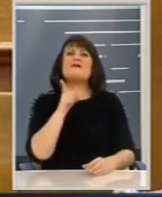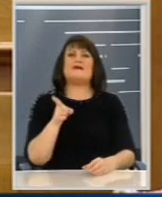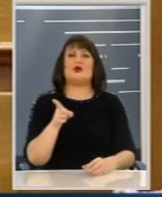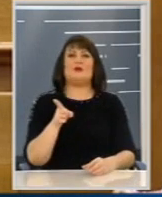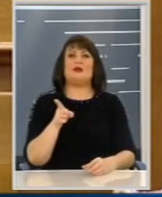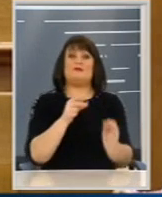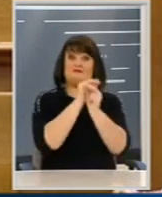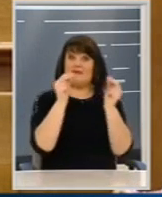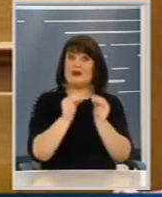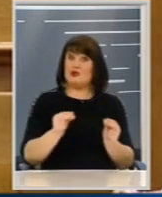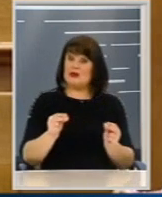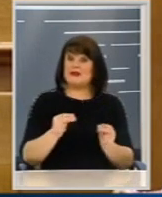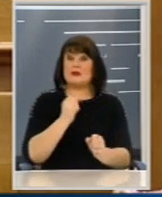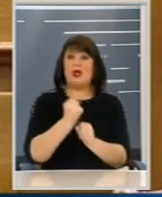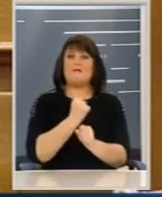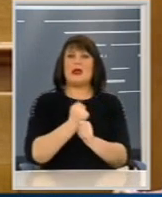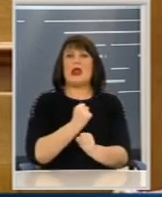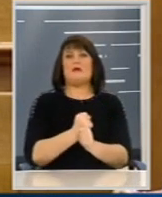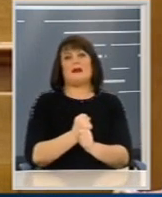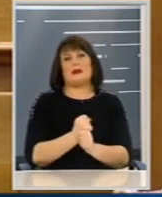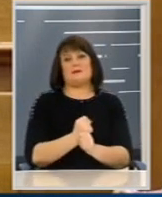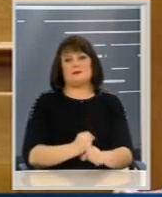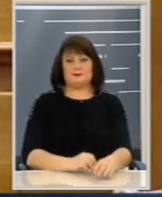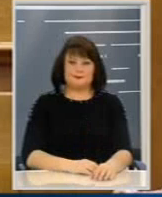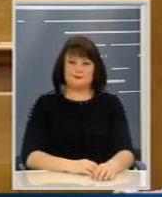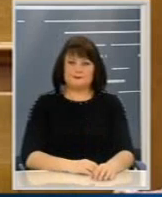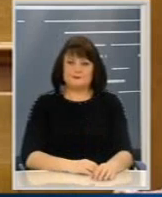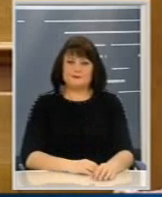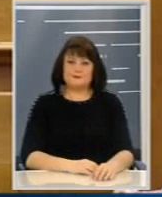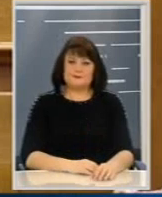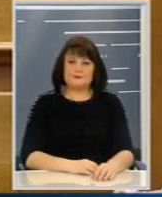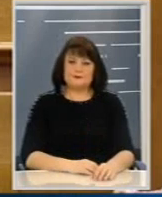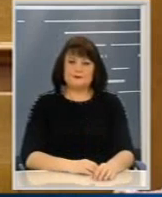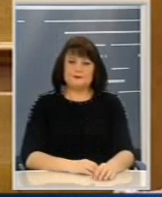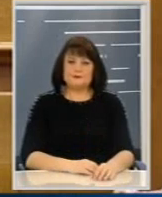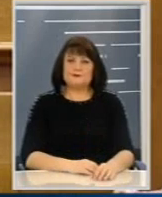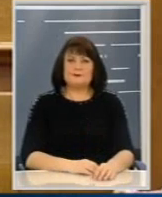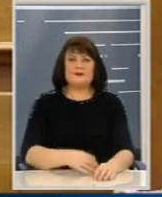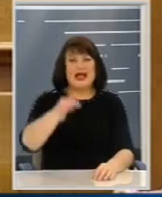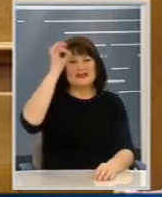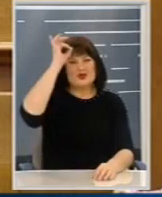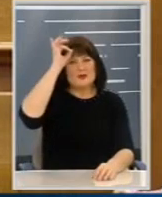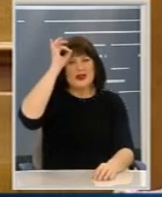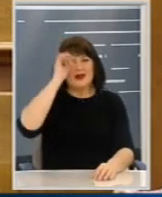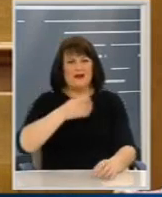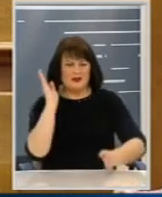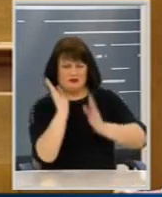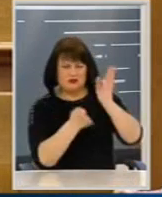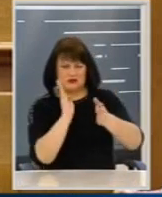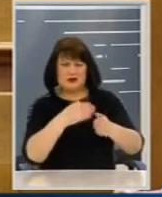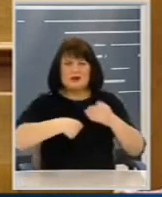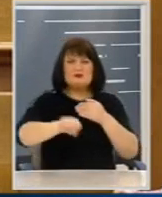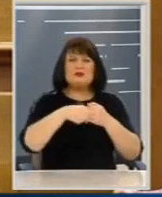αποτελεσματική και επαγγελματική. Μια αστυνομία που δεν θα χτυπάει περαστικούς και δεν θα